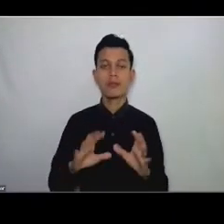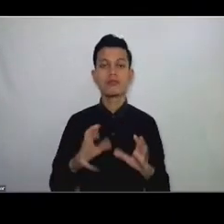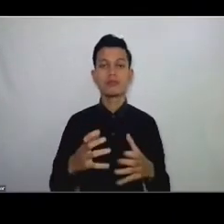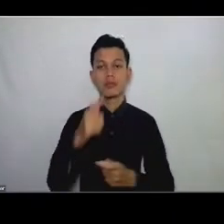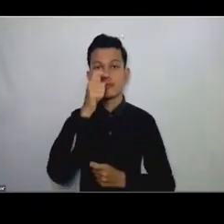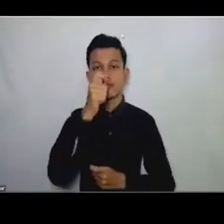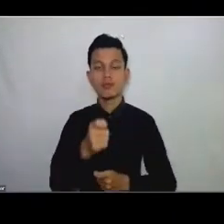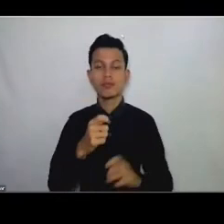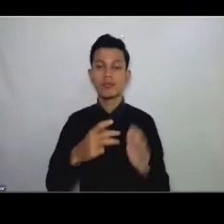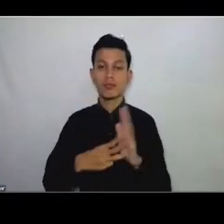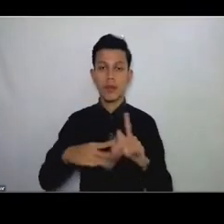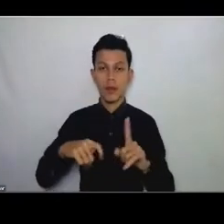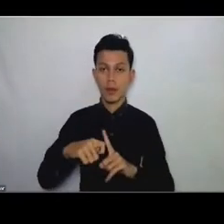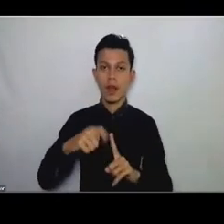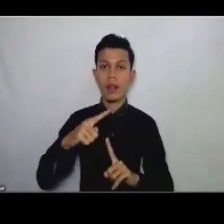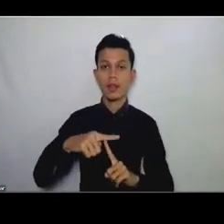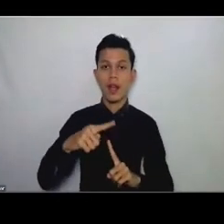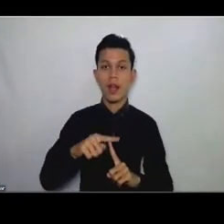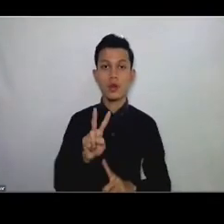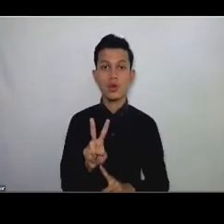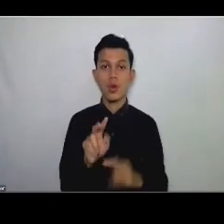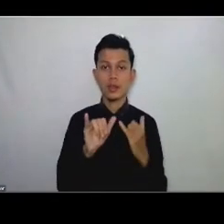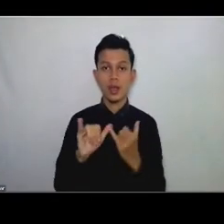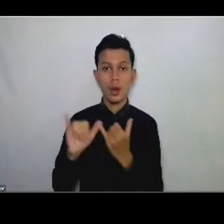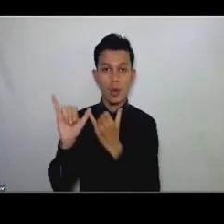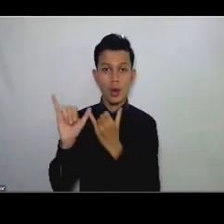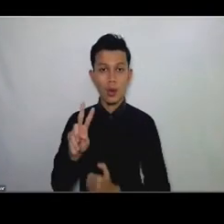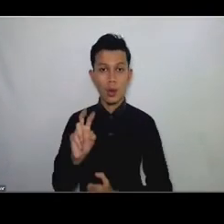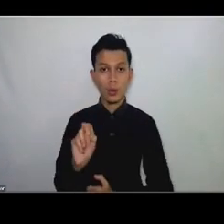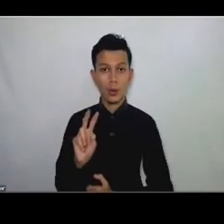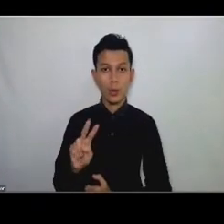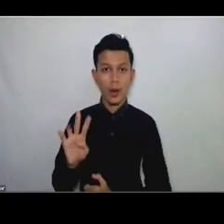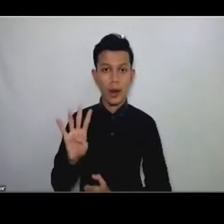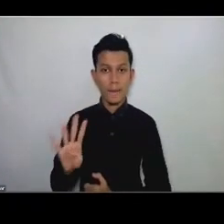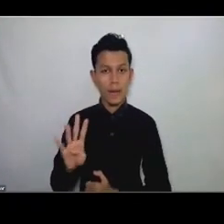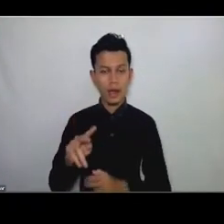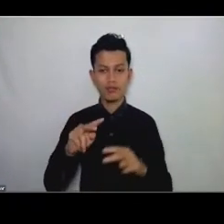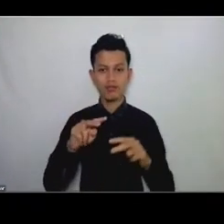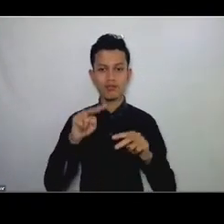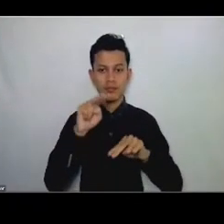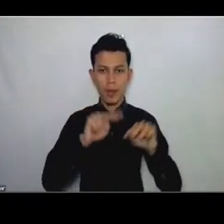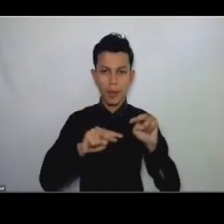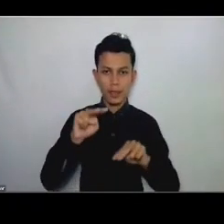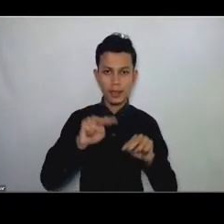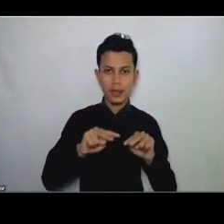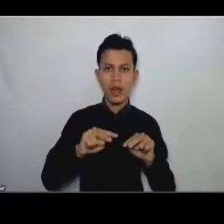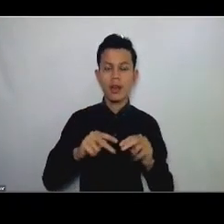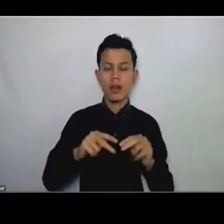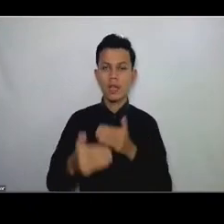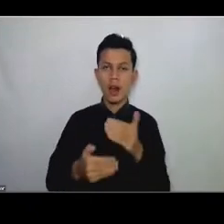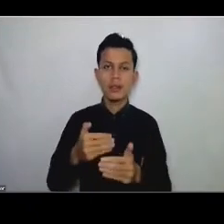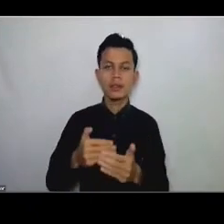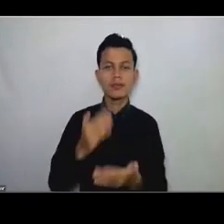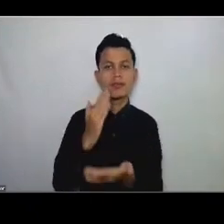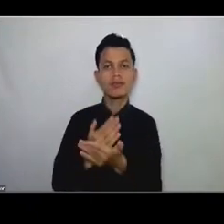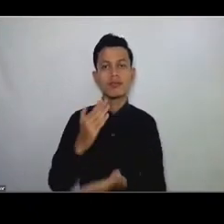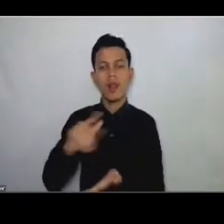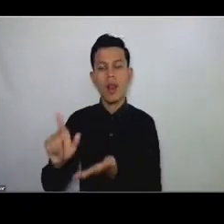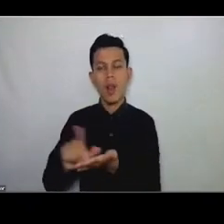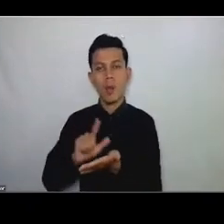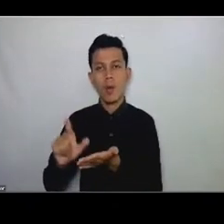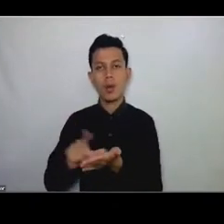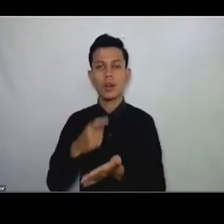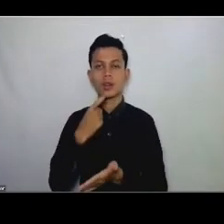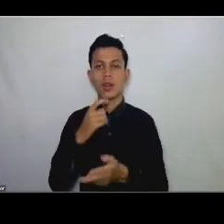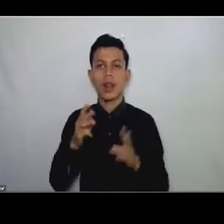Konstitusi bertanggal 2 Januari 2024 telah memeriksa mengadili dan memutus laporan dugaan pelanggaran kode